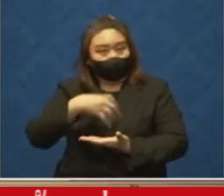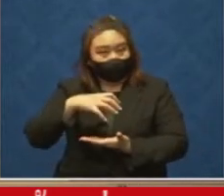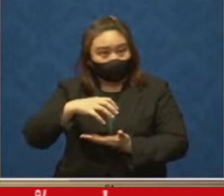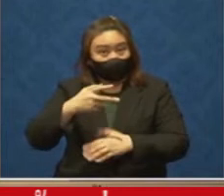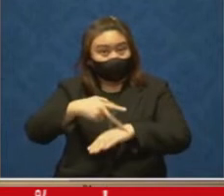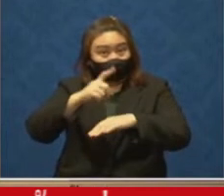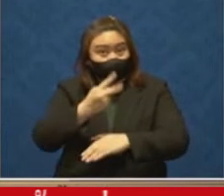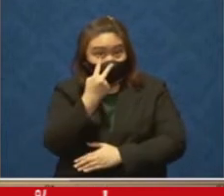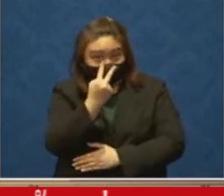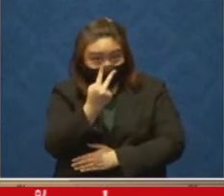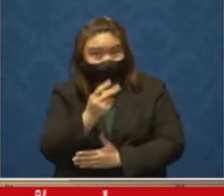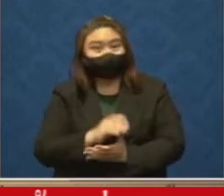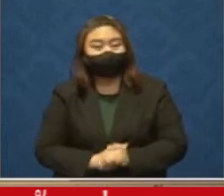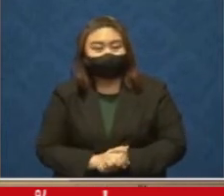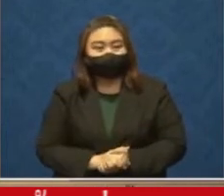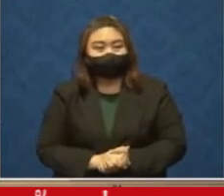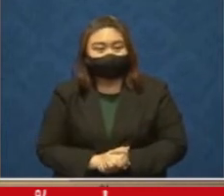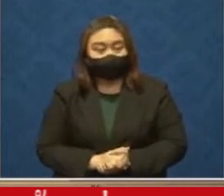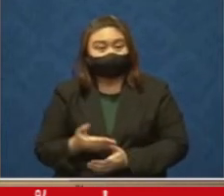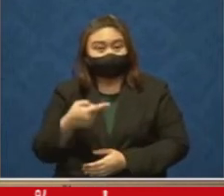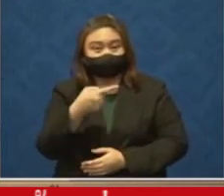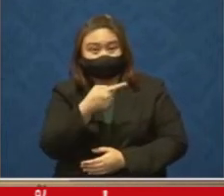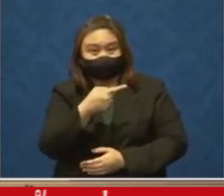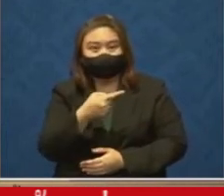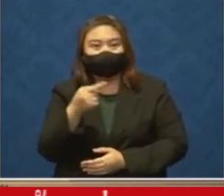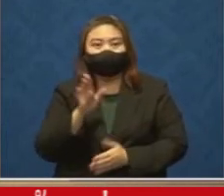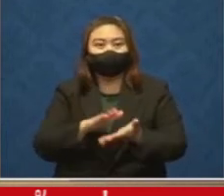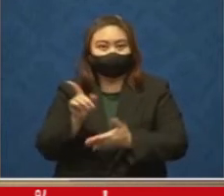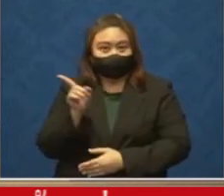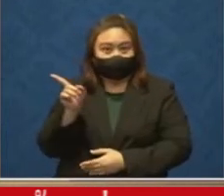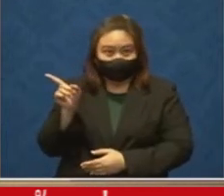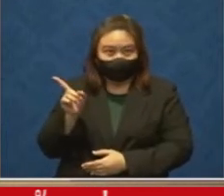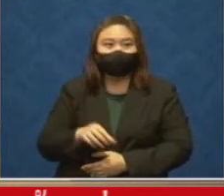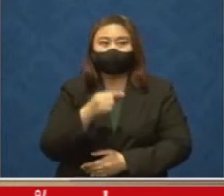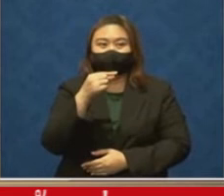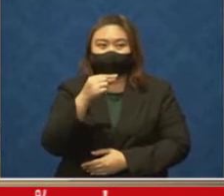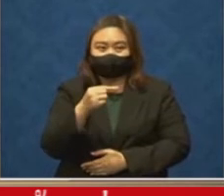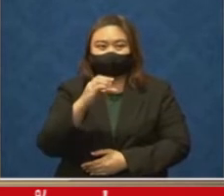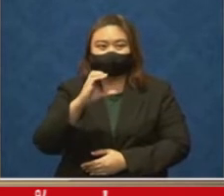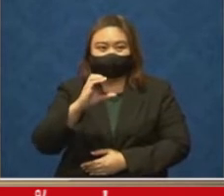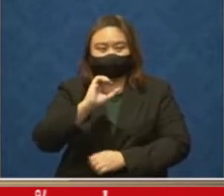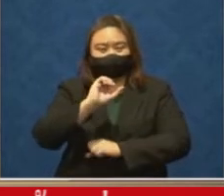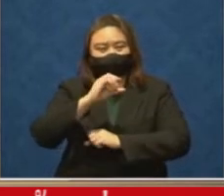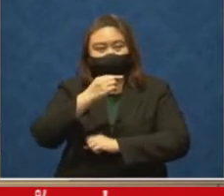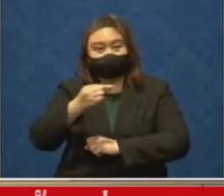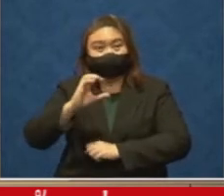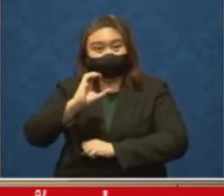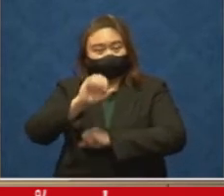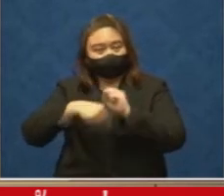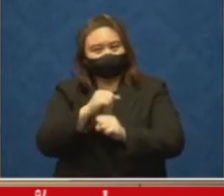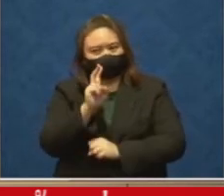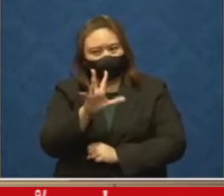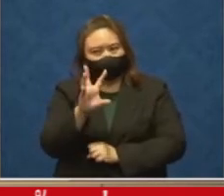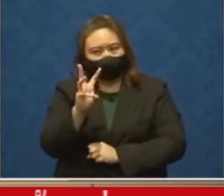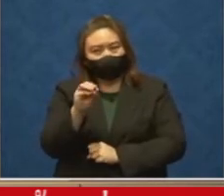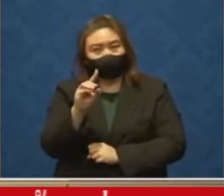วมา ท่ปทานเหเรื่นี้มครับสายมือ GC เมื่อป